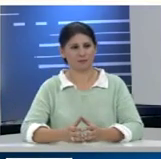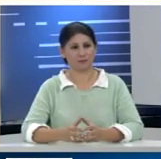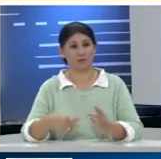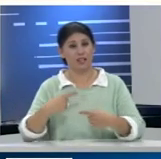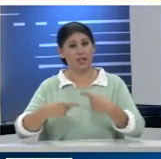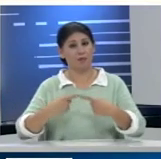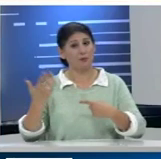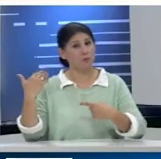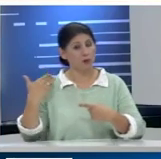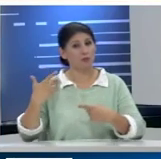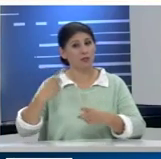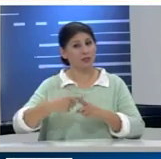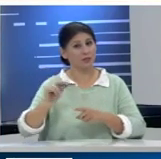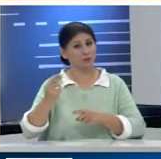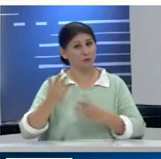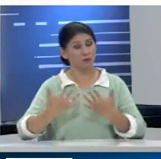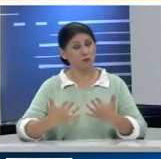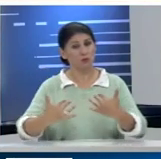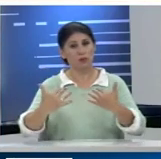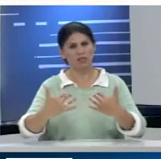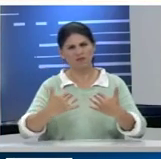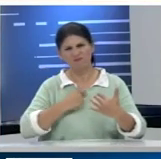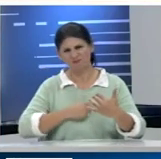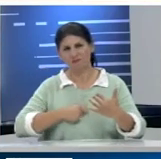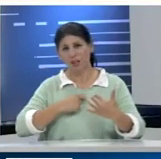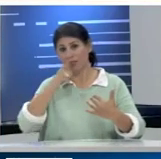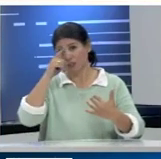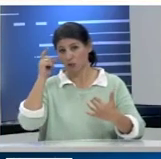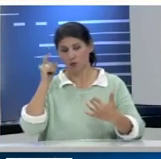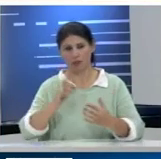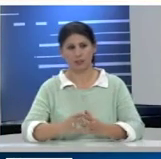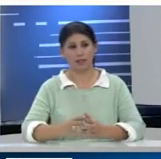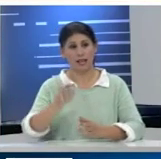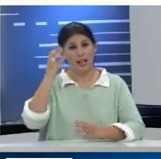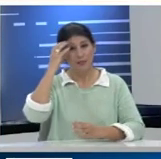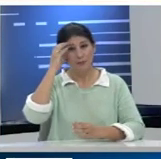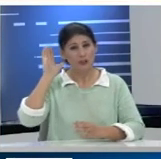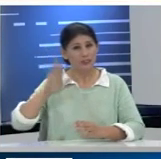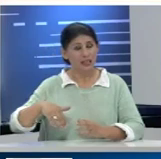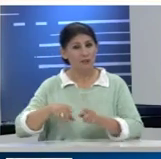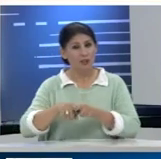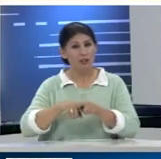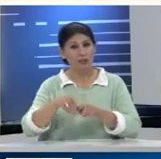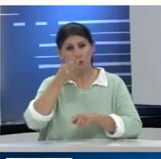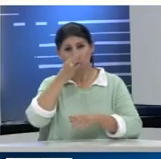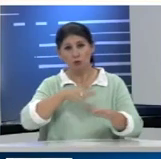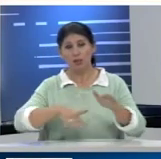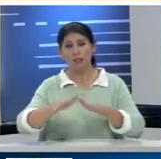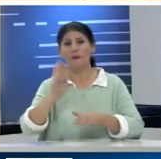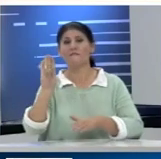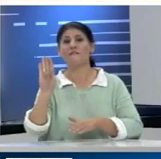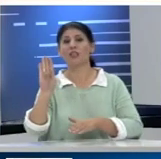εμπειρίες πρόσφατες του Ελληνικού Κοινοβουλίου, δυσάρεστες, δύσκολες. Σας θυμίζω ότι η τελευταία αφορούσε το σκάνδαλο του